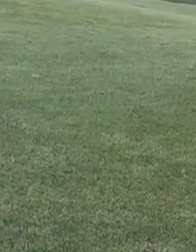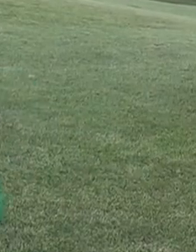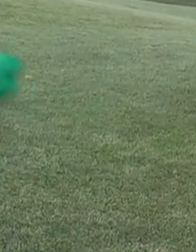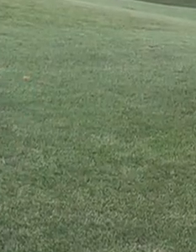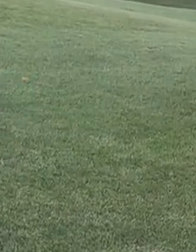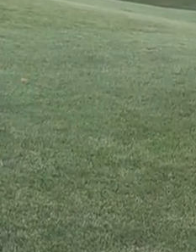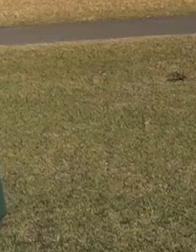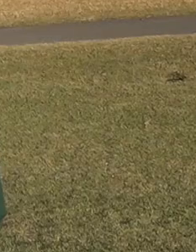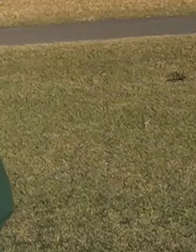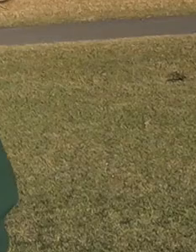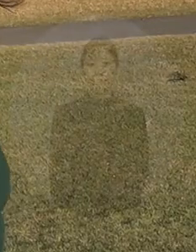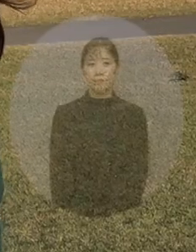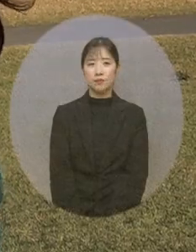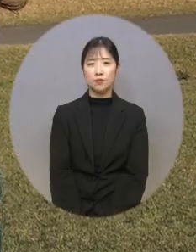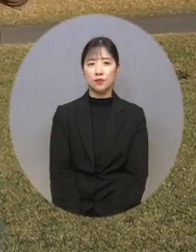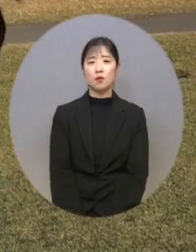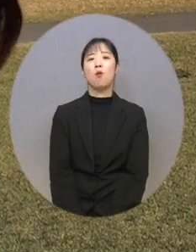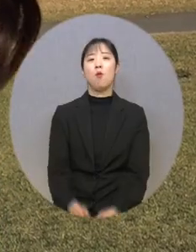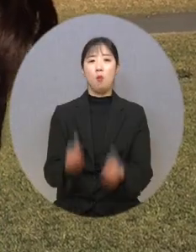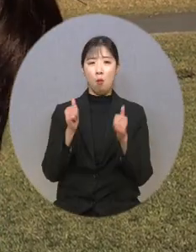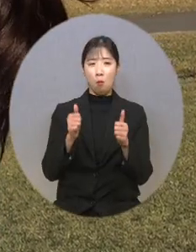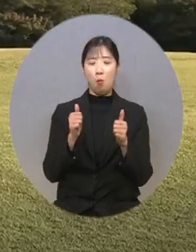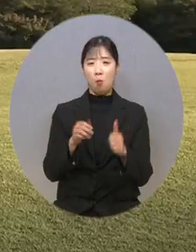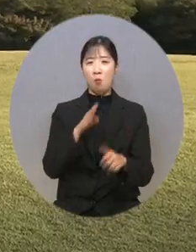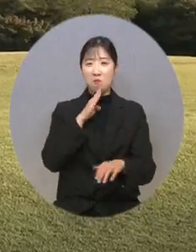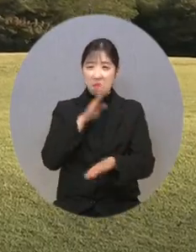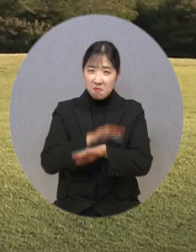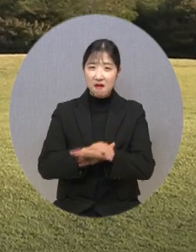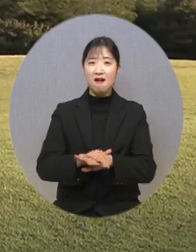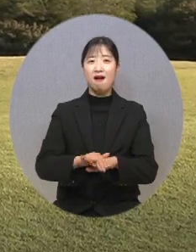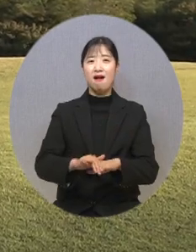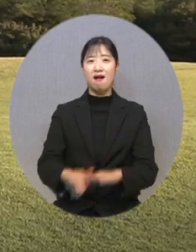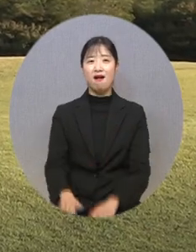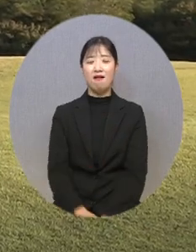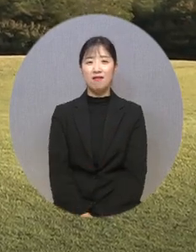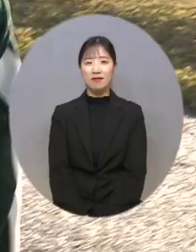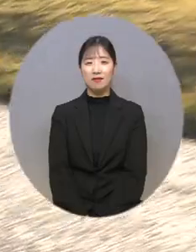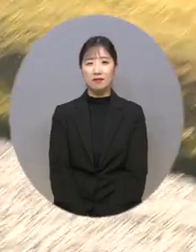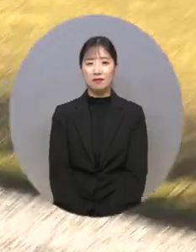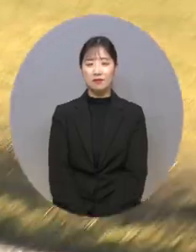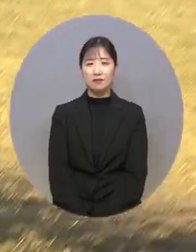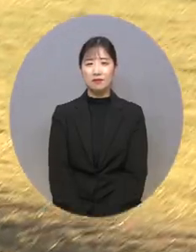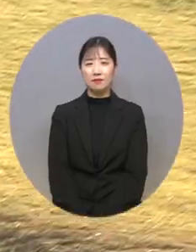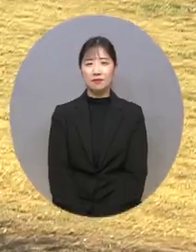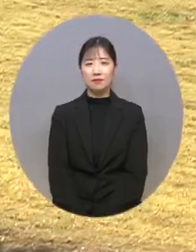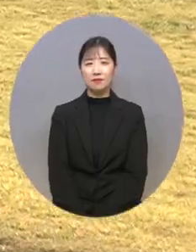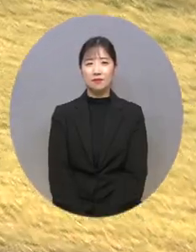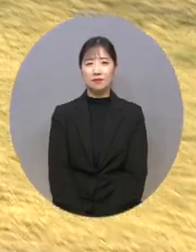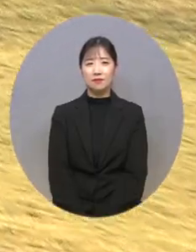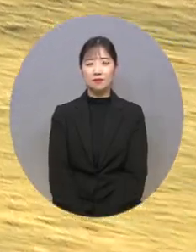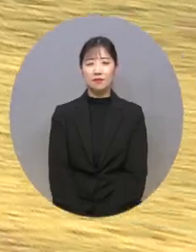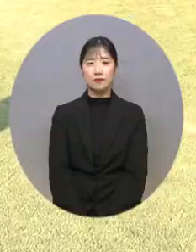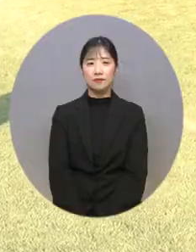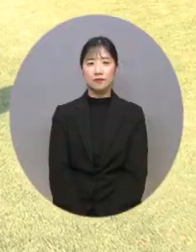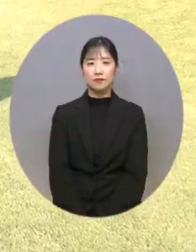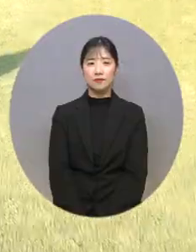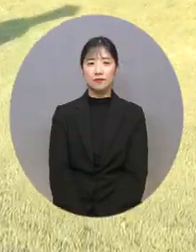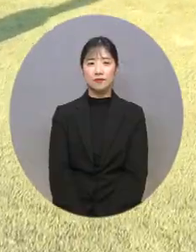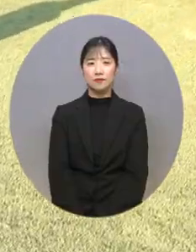나이스! 와! 어, 잘 쳤다. 보통 아니에요. 아이고.